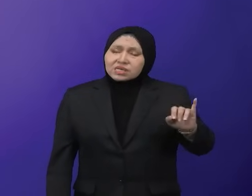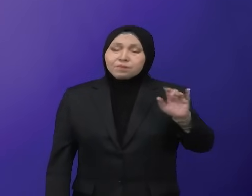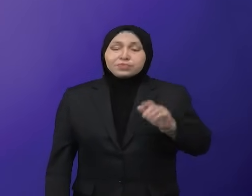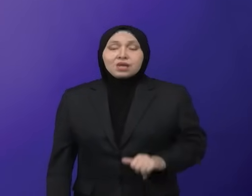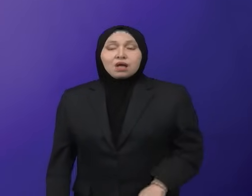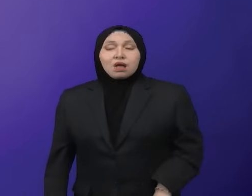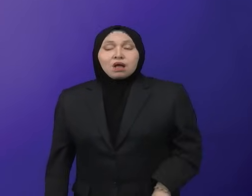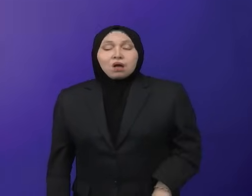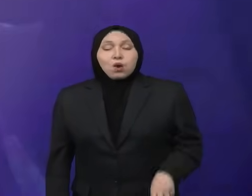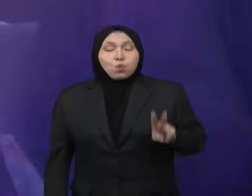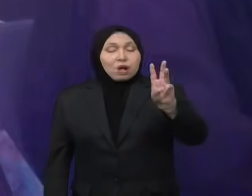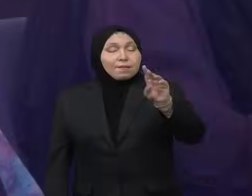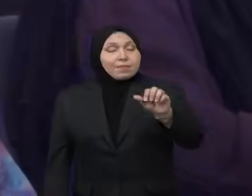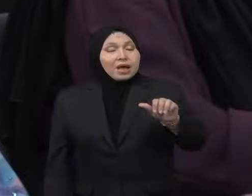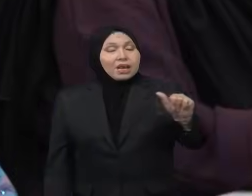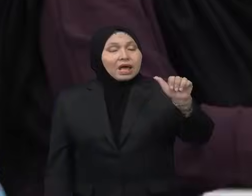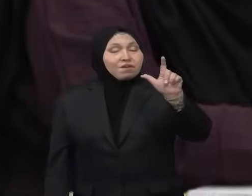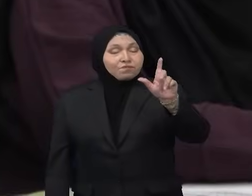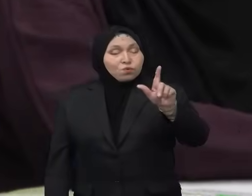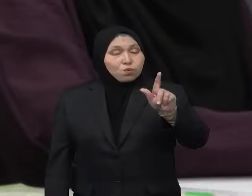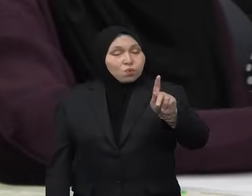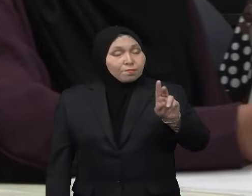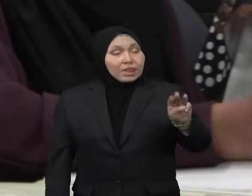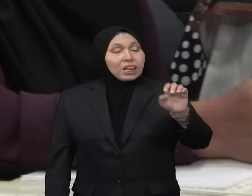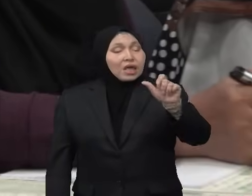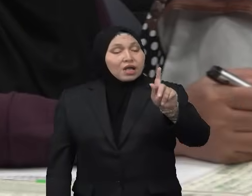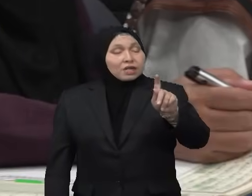والمستضعفين وما لكم لا